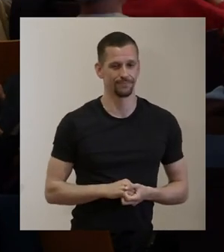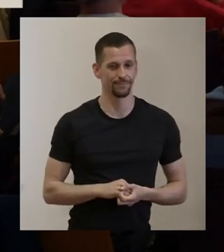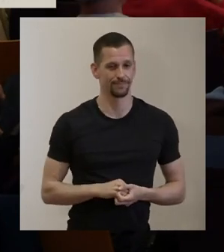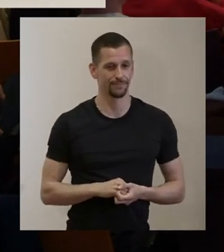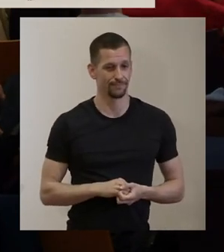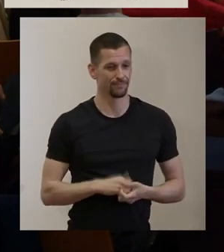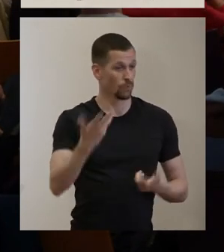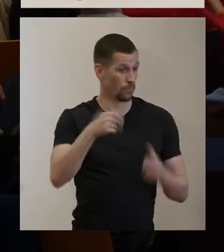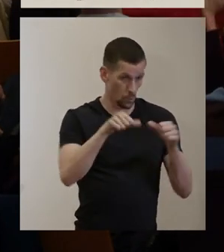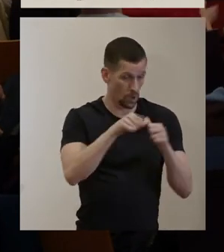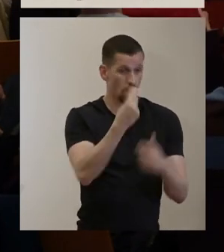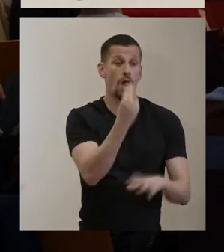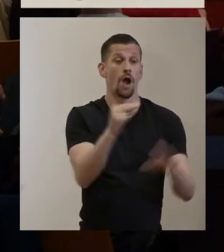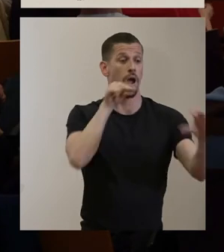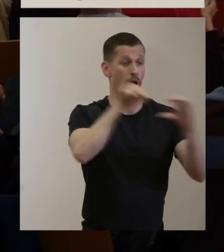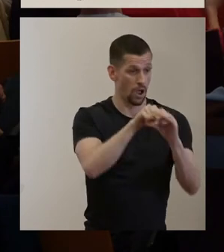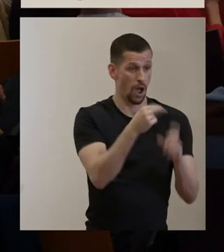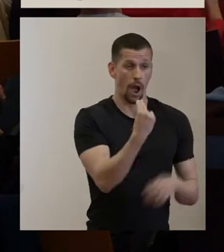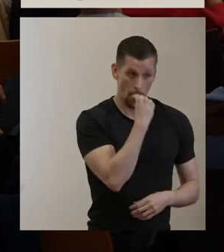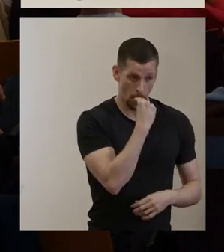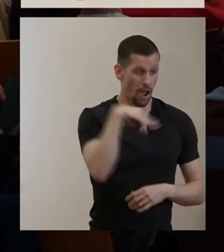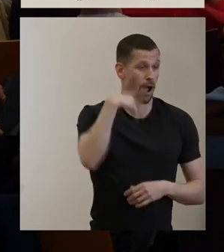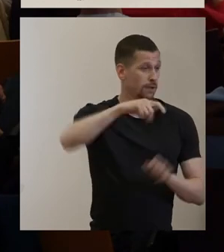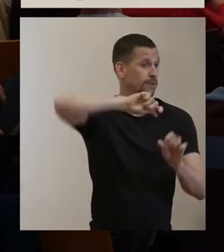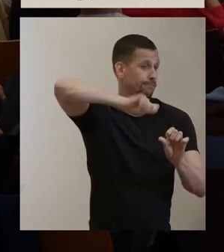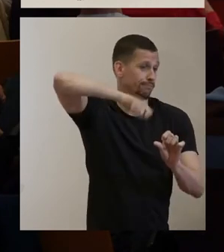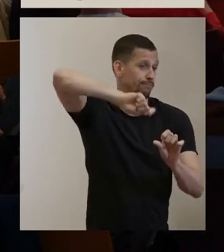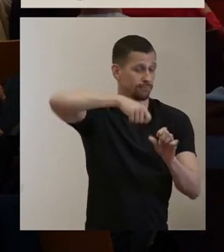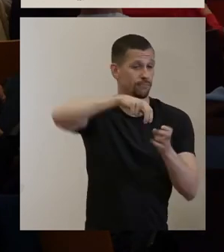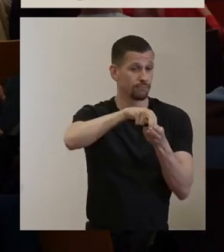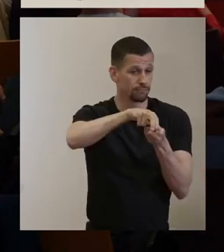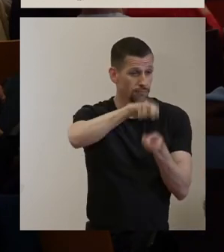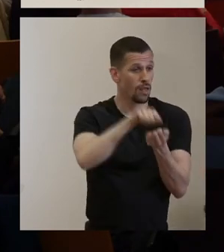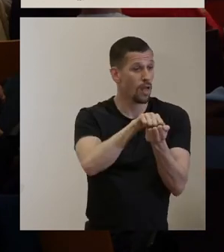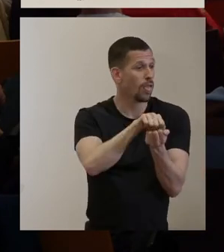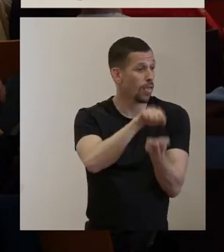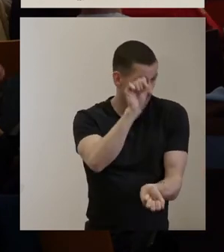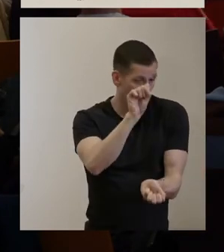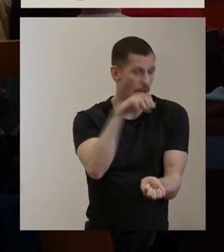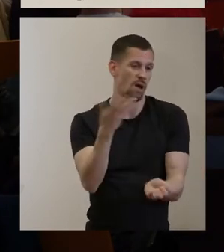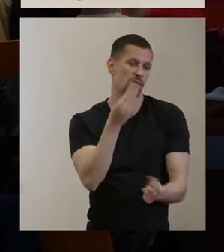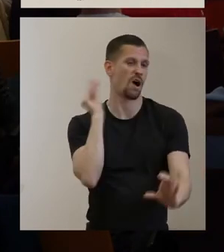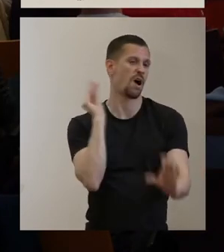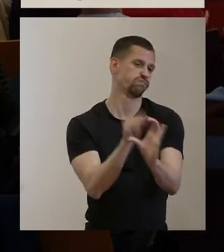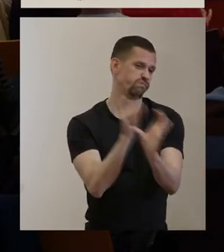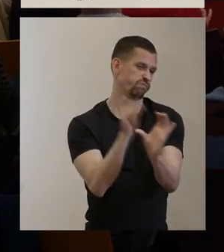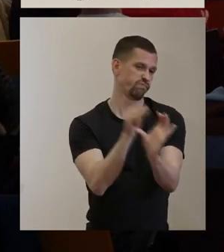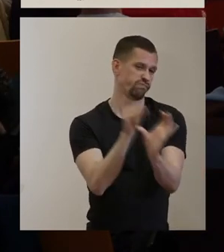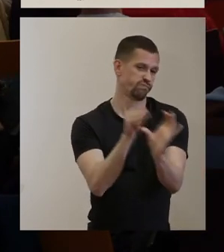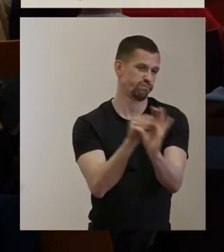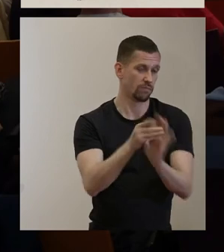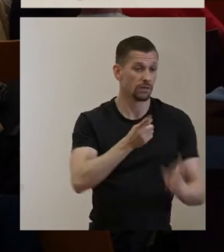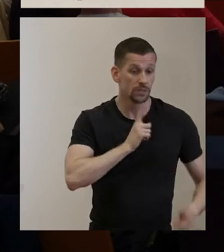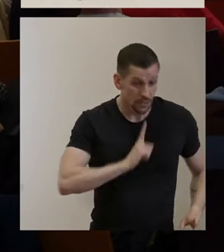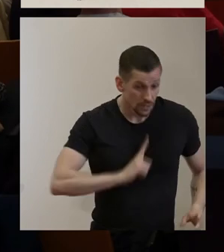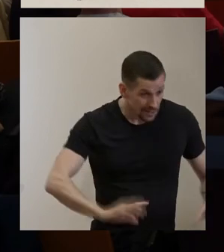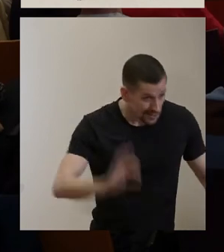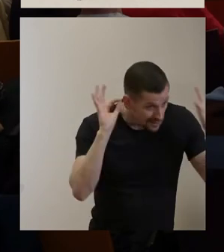servaient à écarter les mâchoires et la nourriture était déposée. Une fois ingurgité, le spéculum était retiré.